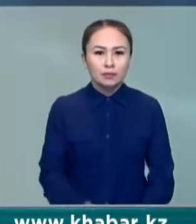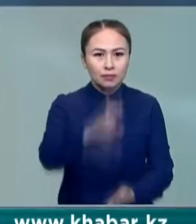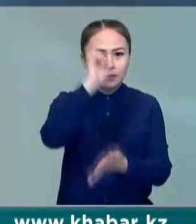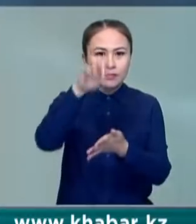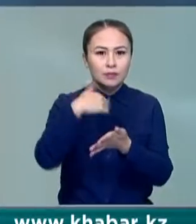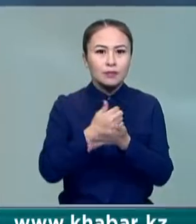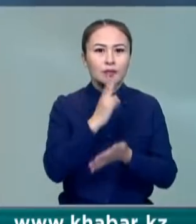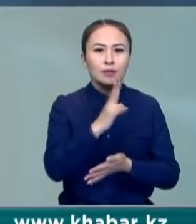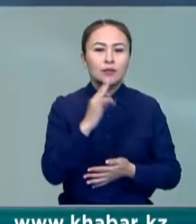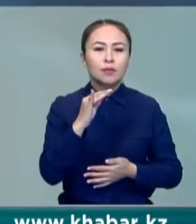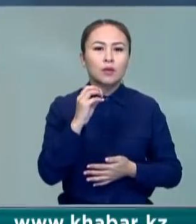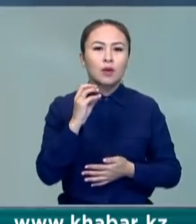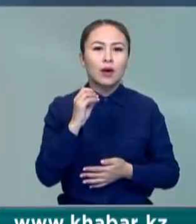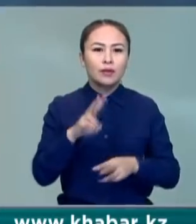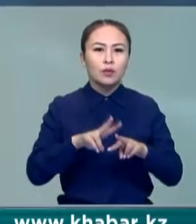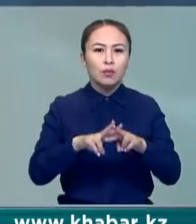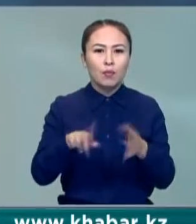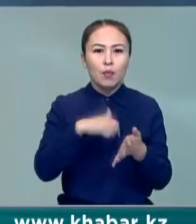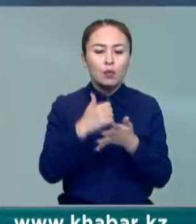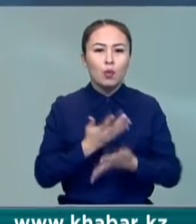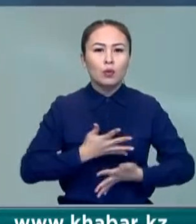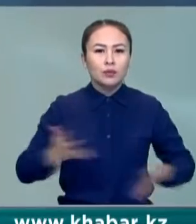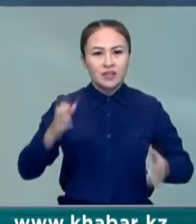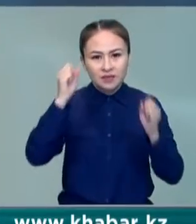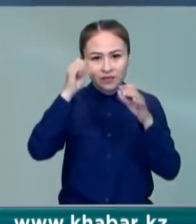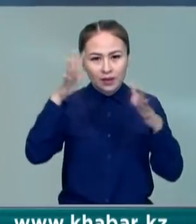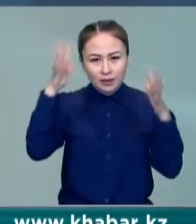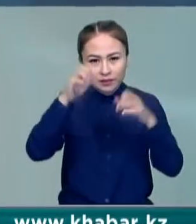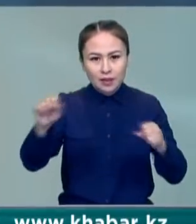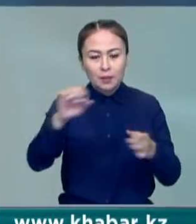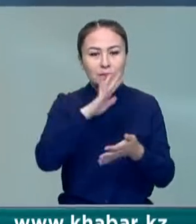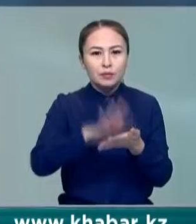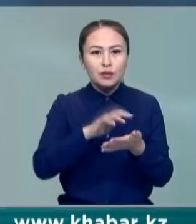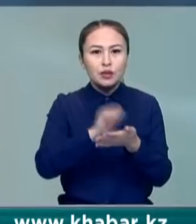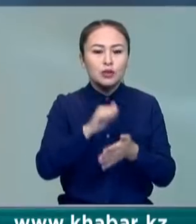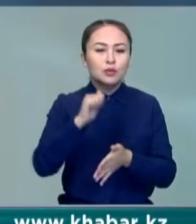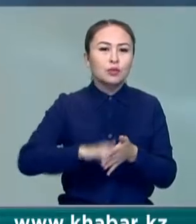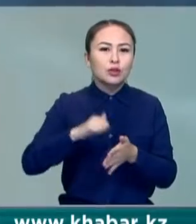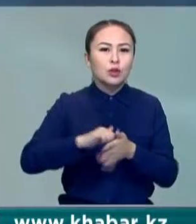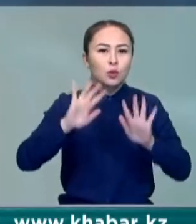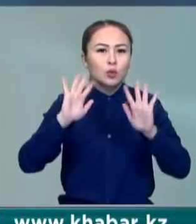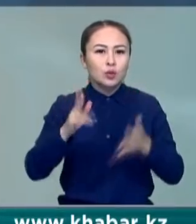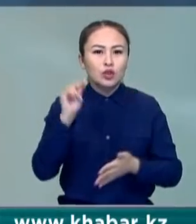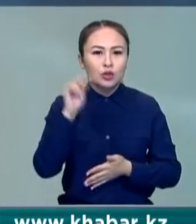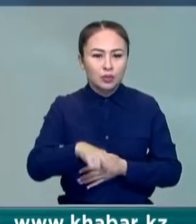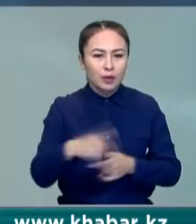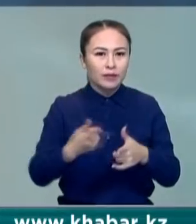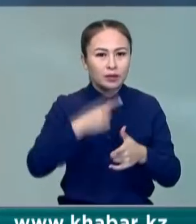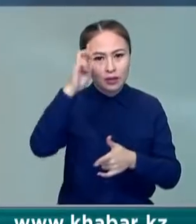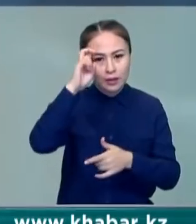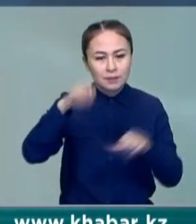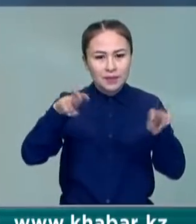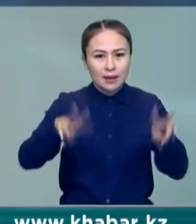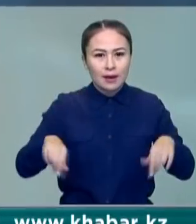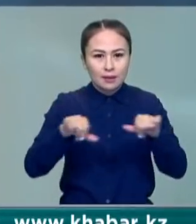Мемлекет басшысы Қасым Жомарт Тоқаев елорданың басым бөлігінде жарықтың сөніп қалуына әкеп соқтырған апатты жағдайға байланысты үкіметке